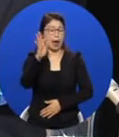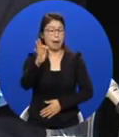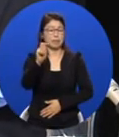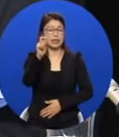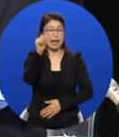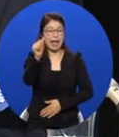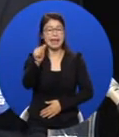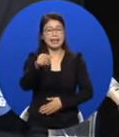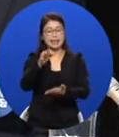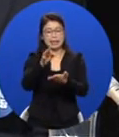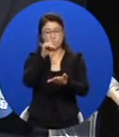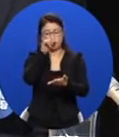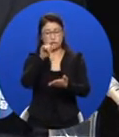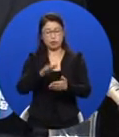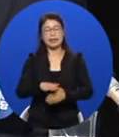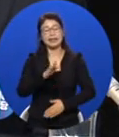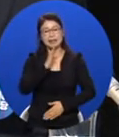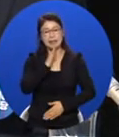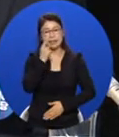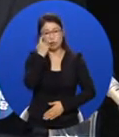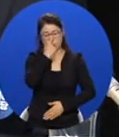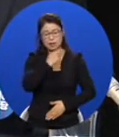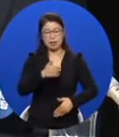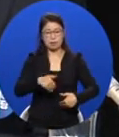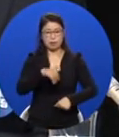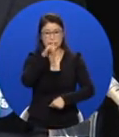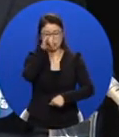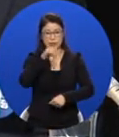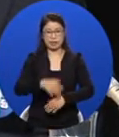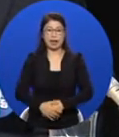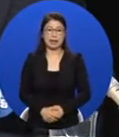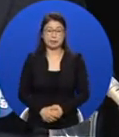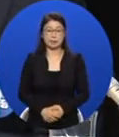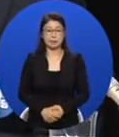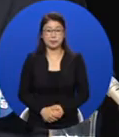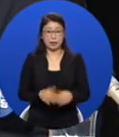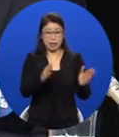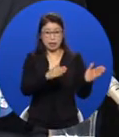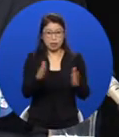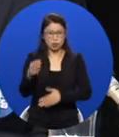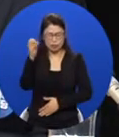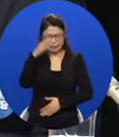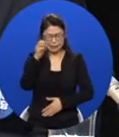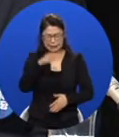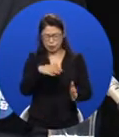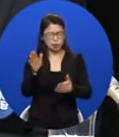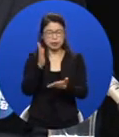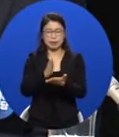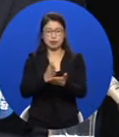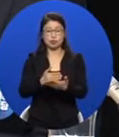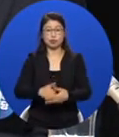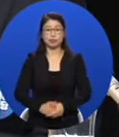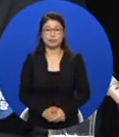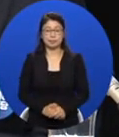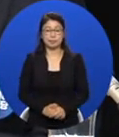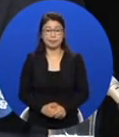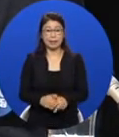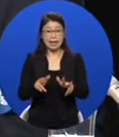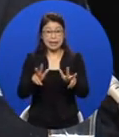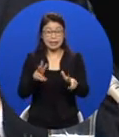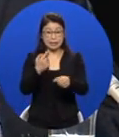들고 예. 잘 아셔야 됩니다. 사실 확인을 좀 할 필요가 예. 있습니다. 자 예. 그리고 어물쩍 넘겨가려고 하지 마. 자